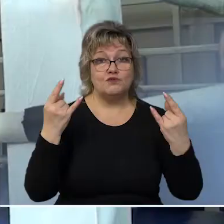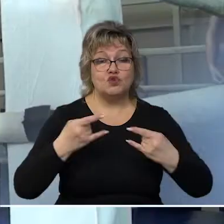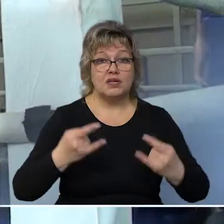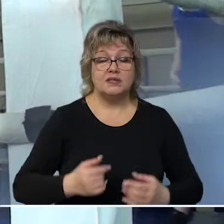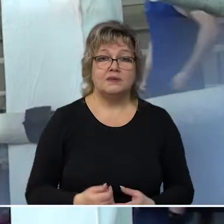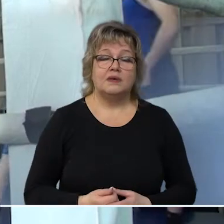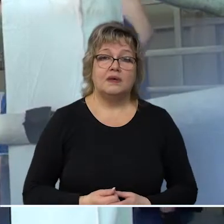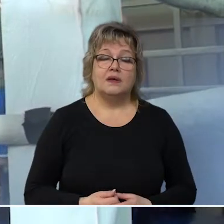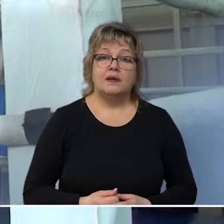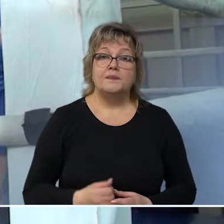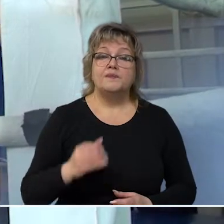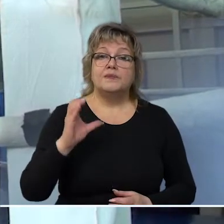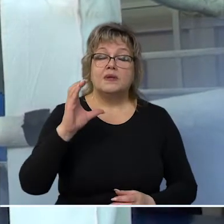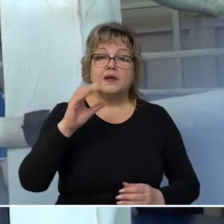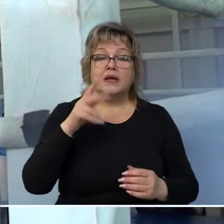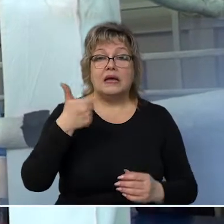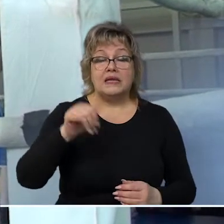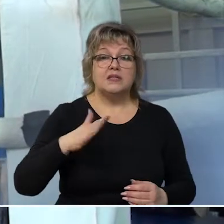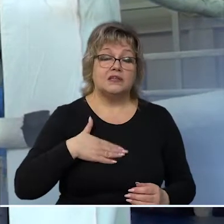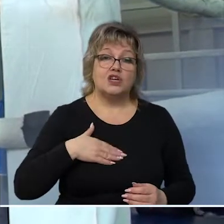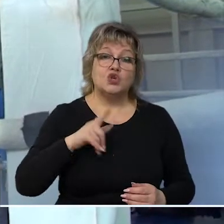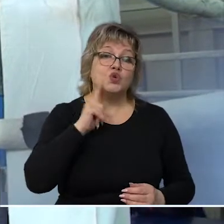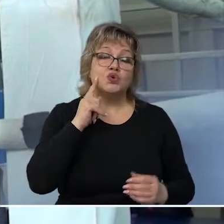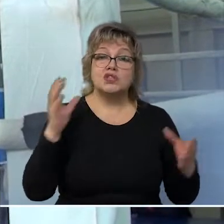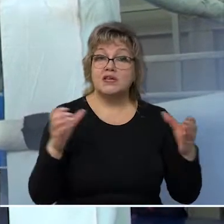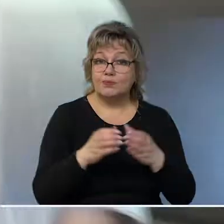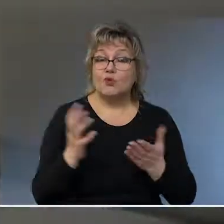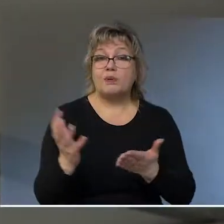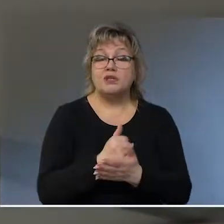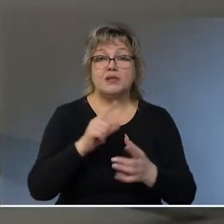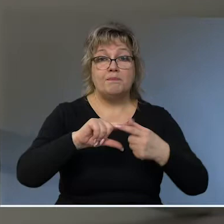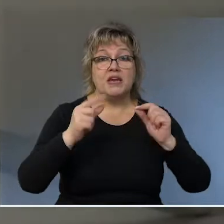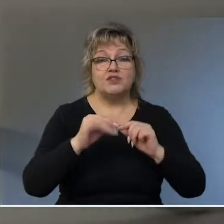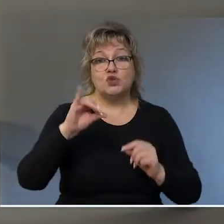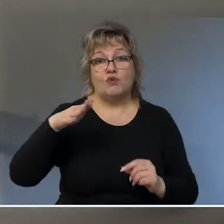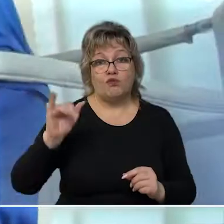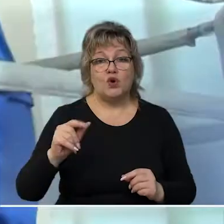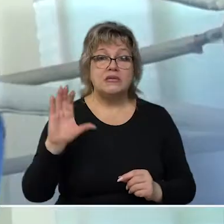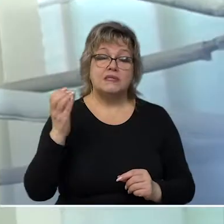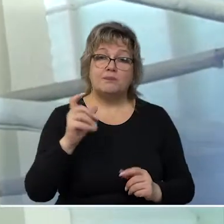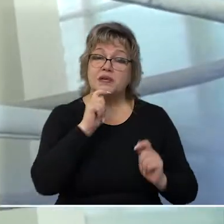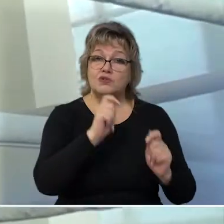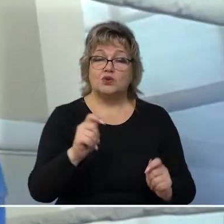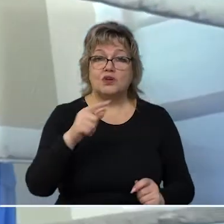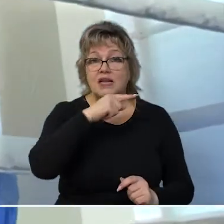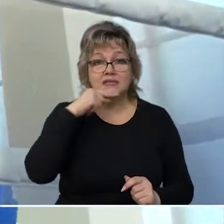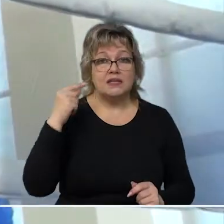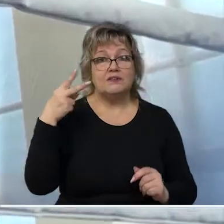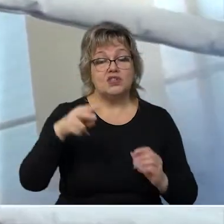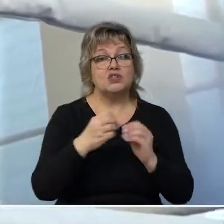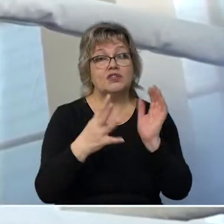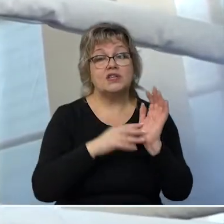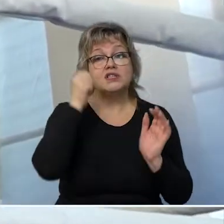сюжете. Камал Сардалов – лидер нашей юношеской сборной. Победитель первенства ЮФО. Серебряный призер первенства